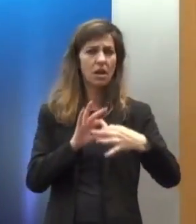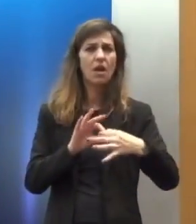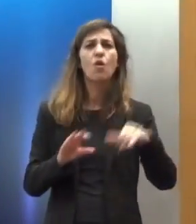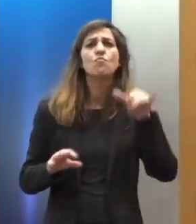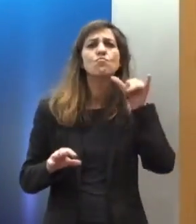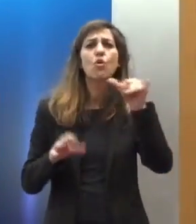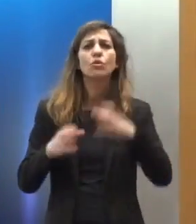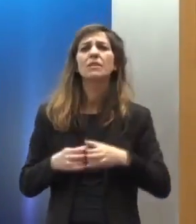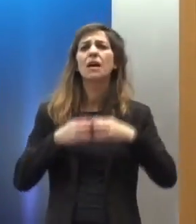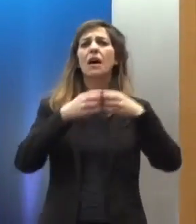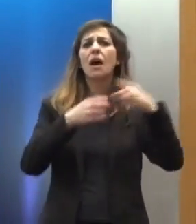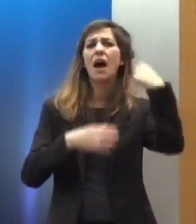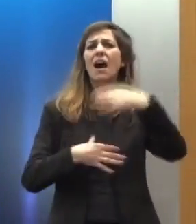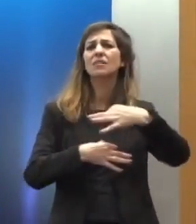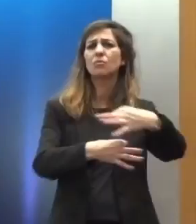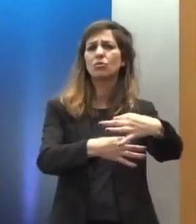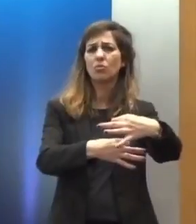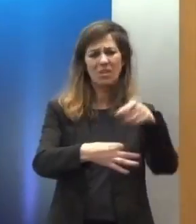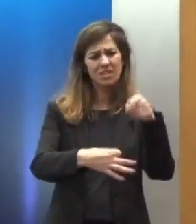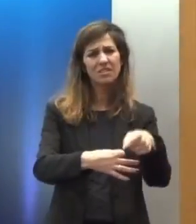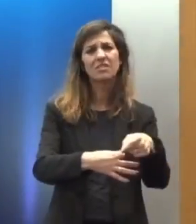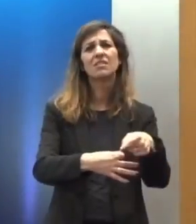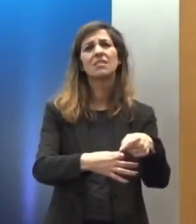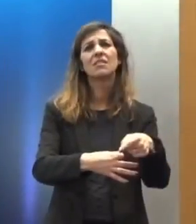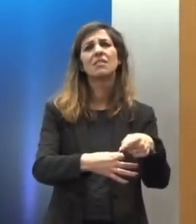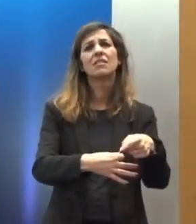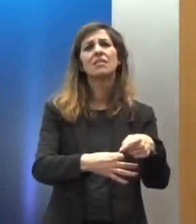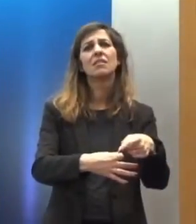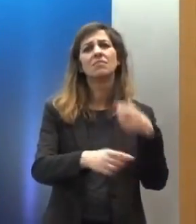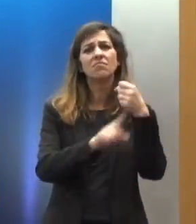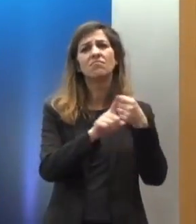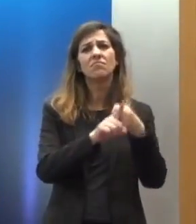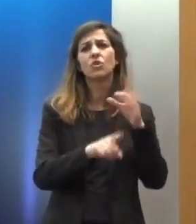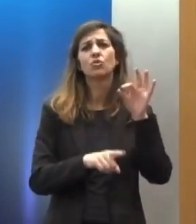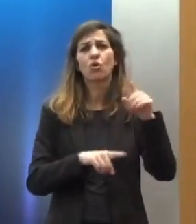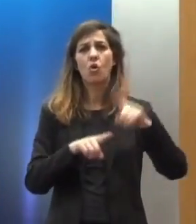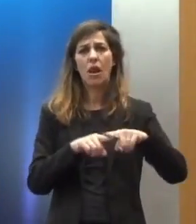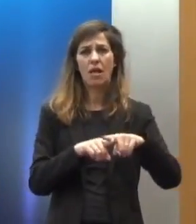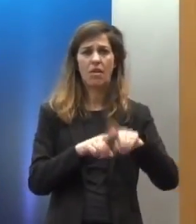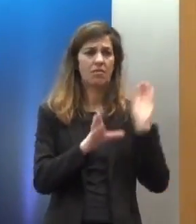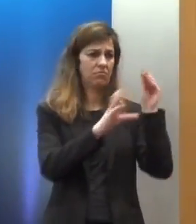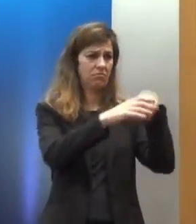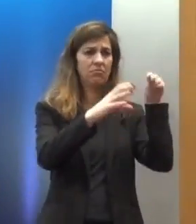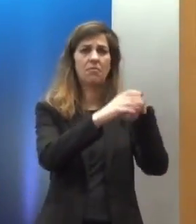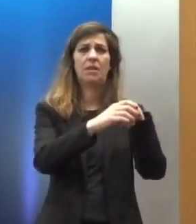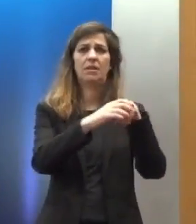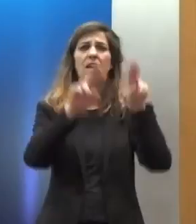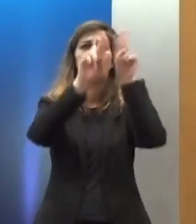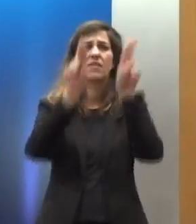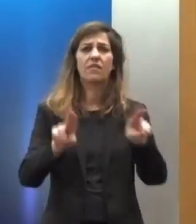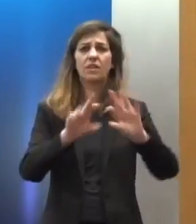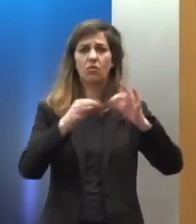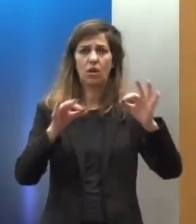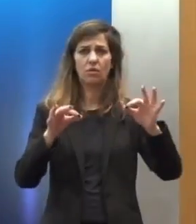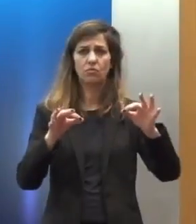αντιπροσωπιών, οι οποίες υπερασπίζονται τις θέσεις της χώρας μας στα διεθνή όργανα, θα έχουμε το